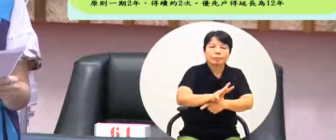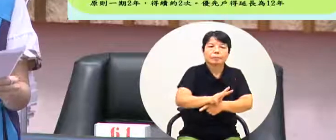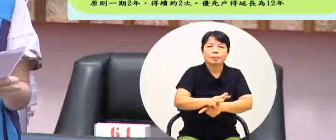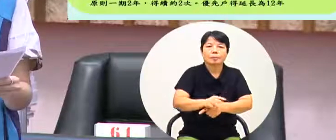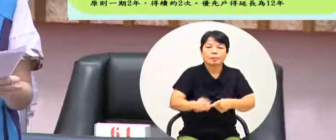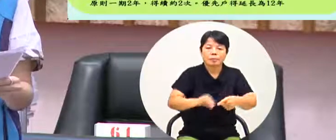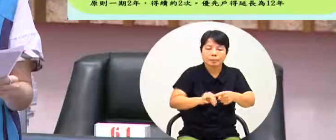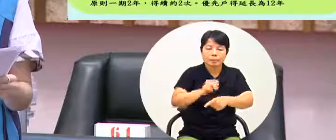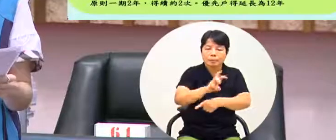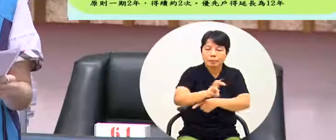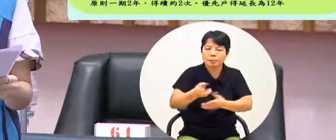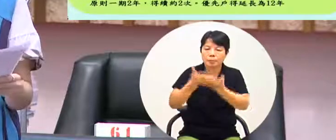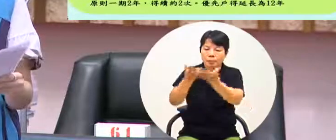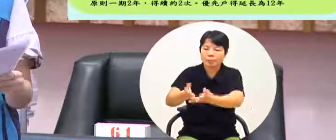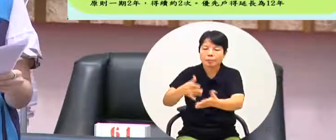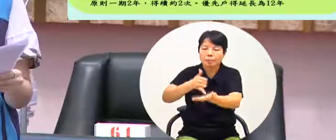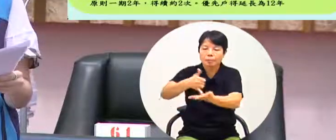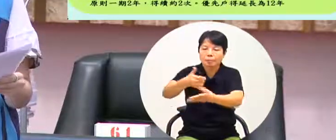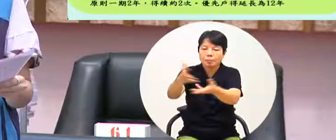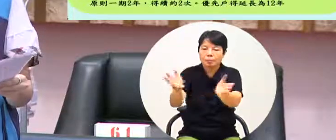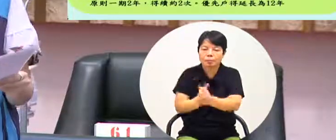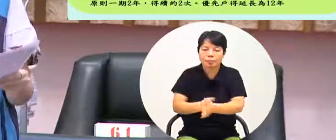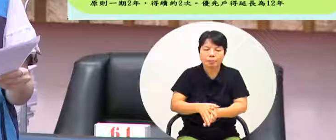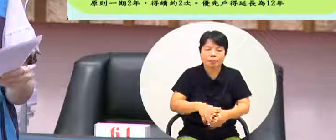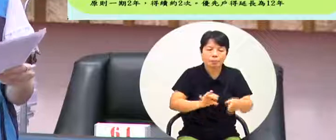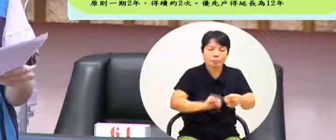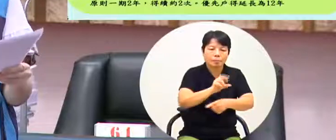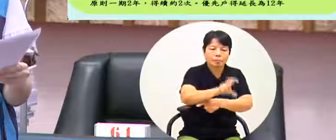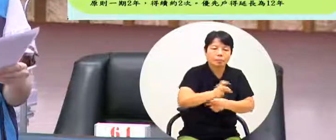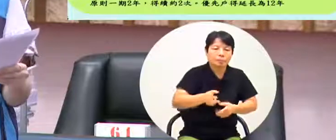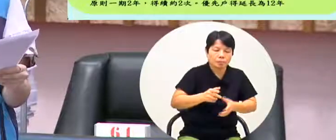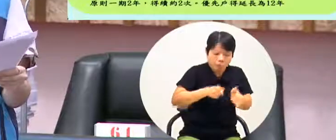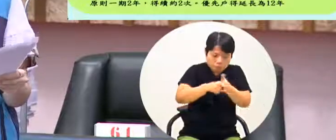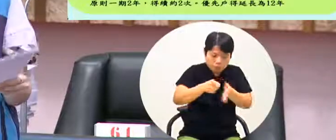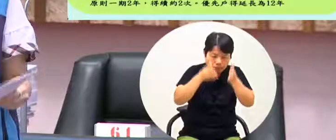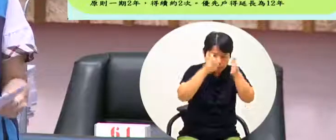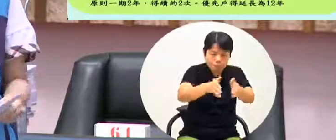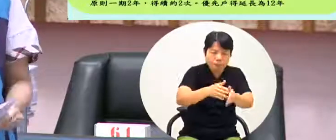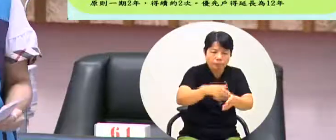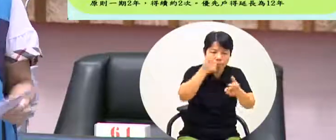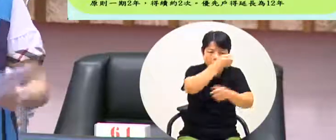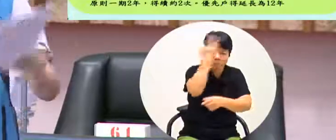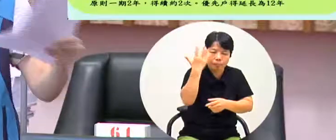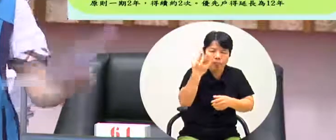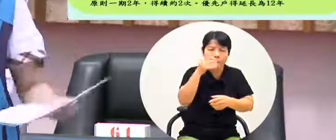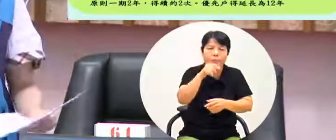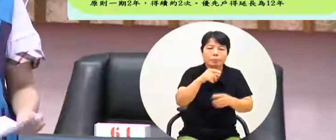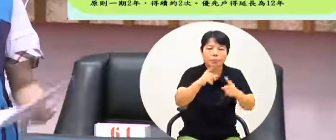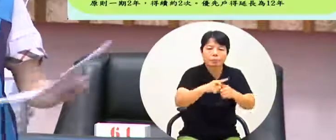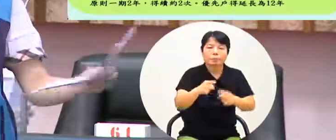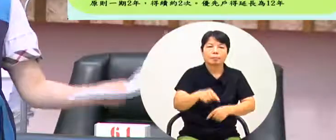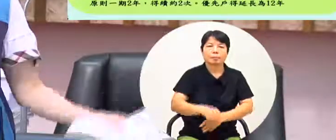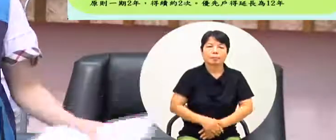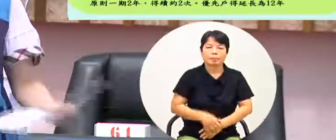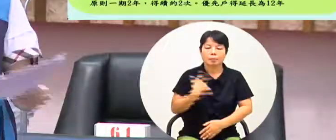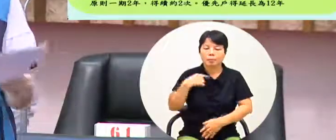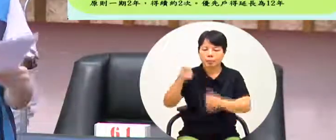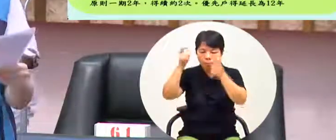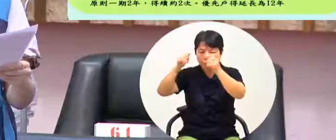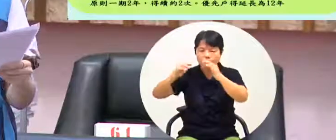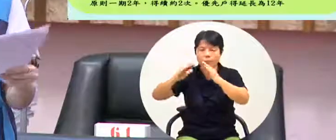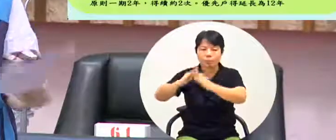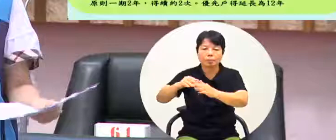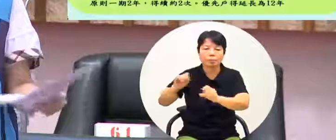轻人这一块。那我知道高雄市政府的观念跟其他的地方不同哦，就是不会花大量的资金，然后再重新